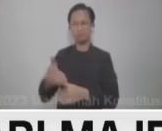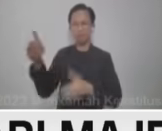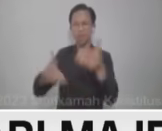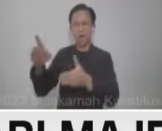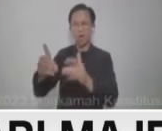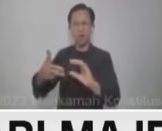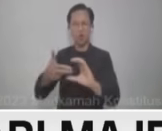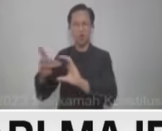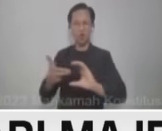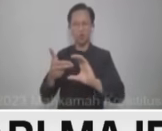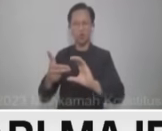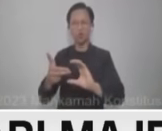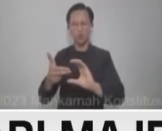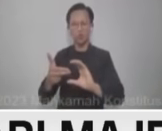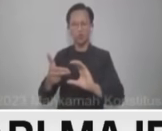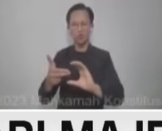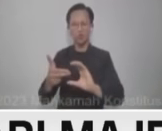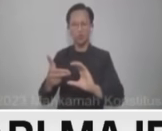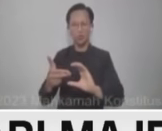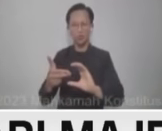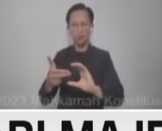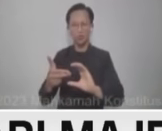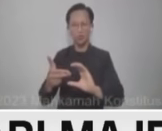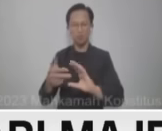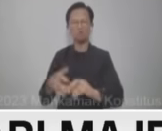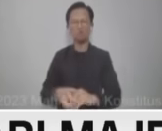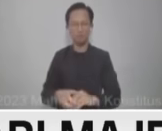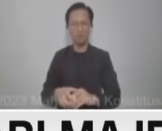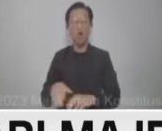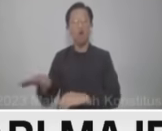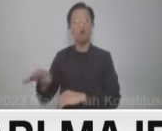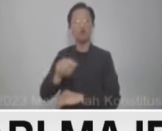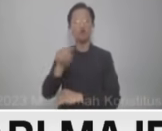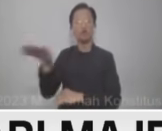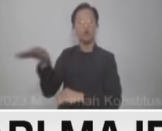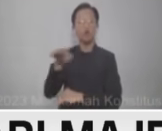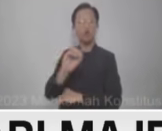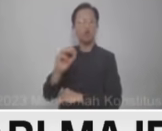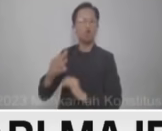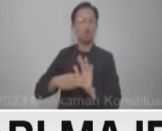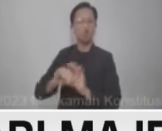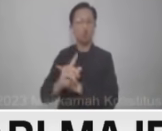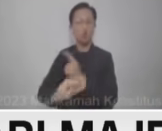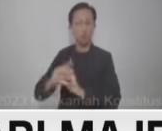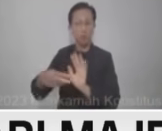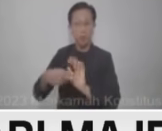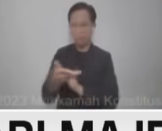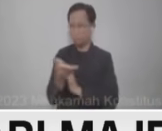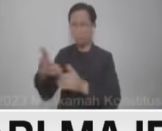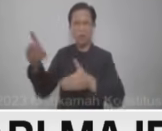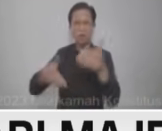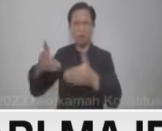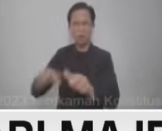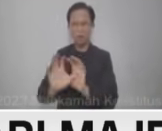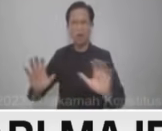lain tidak membiarkan pelanggaran berat etik itu tidak mendapatkan hukuman begitu tapi setidaknya MK masih tetap harus kerja keras